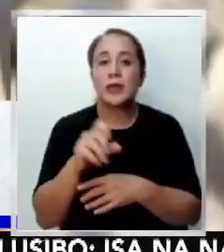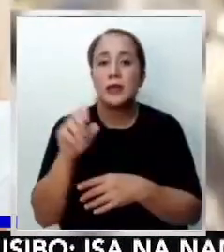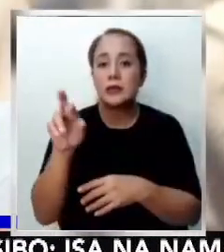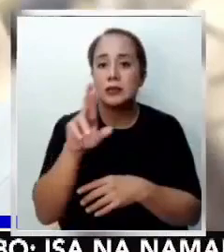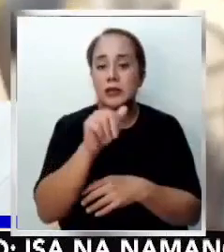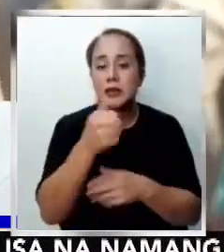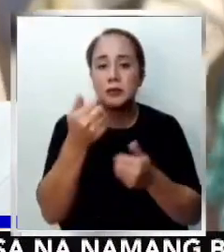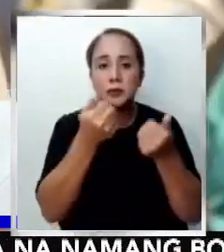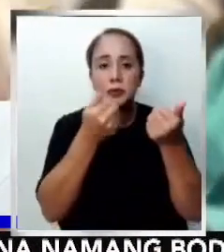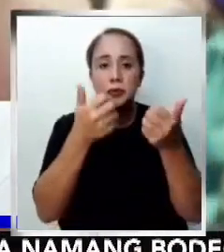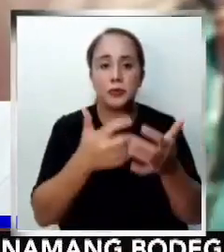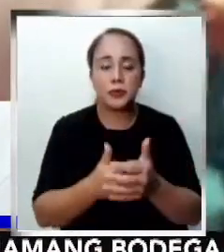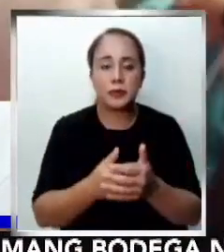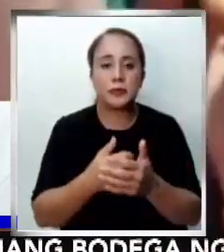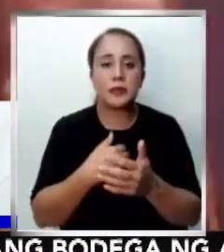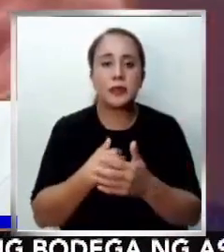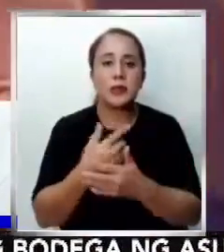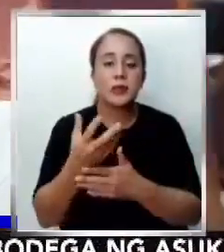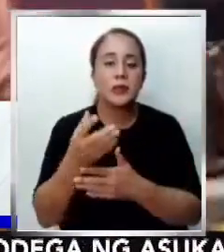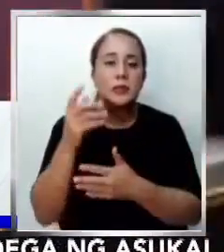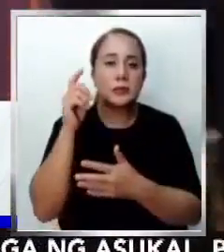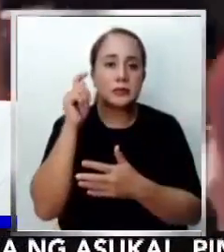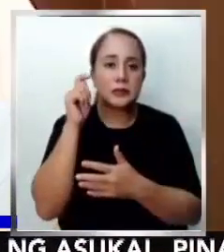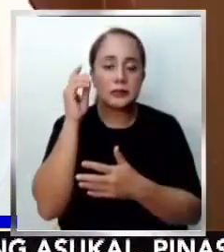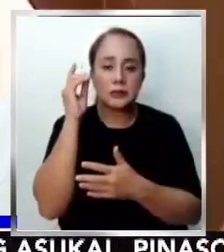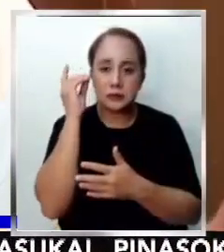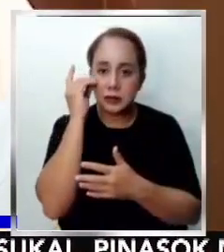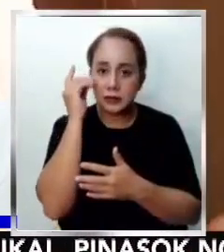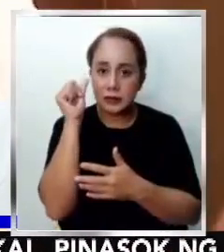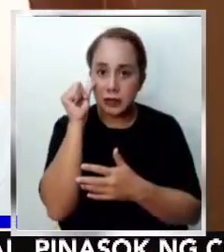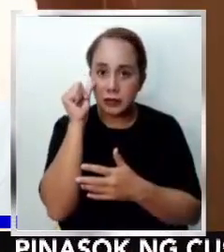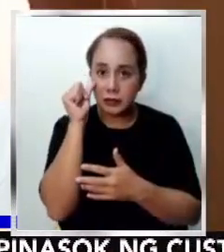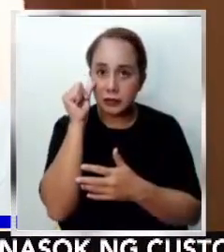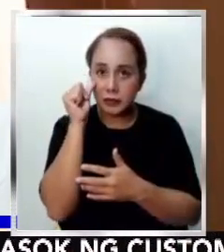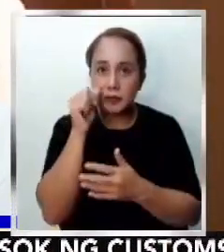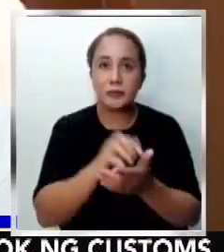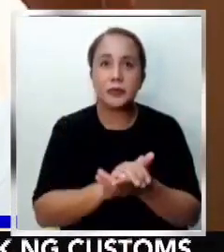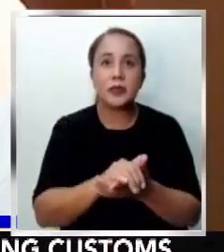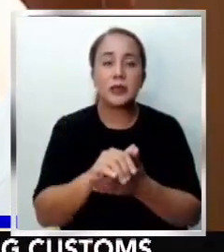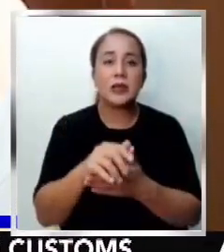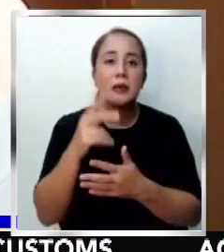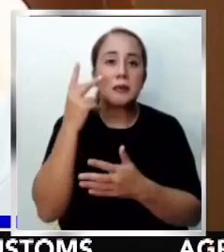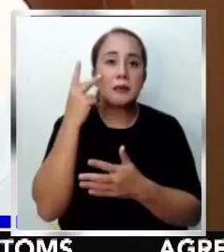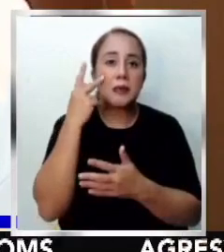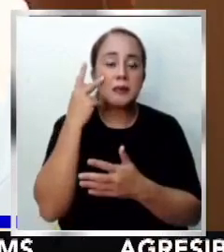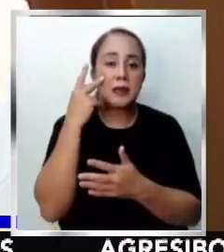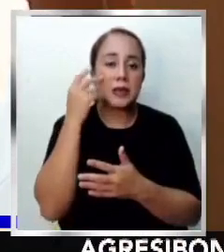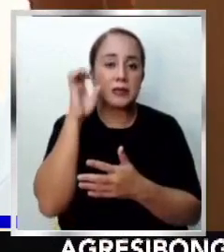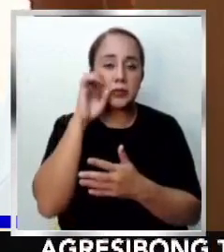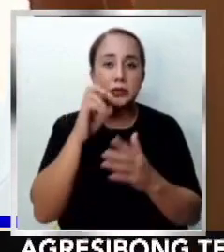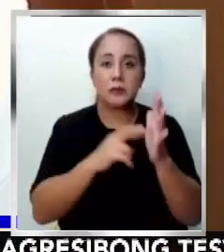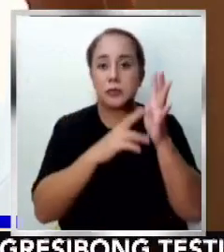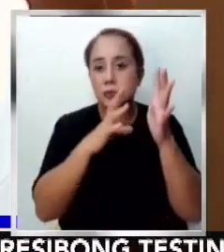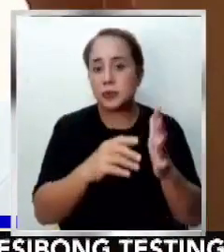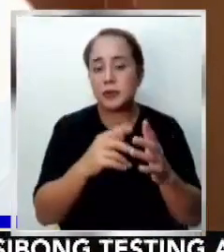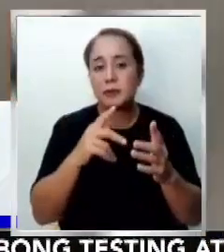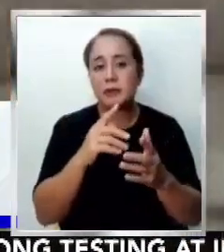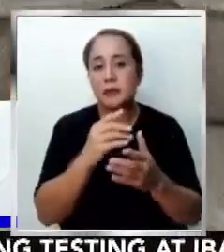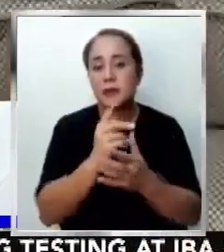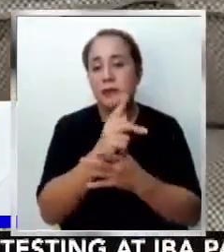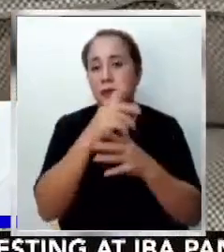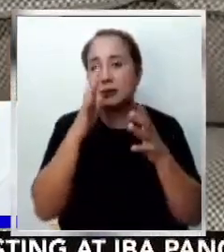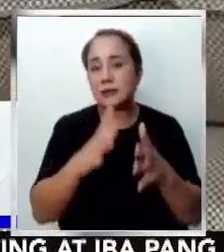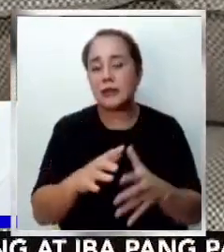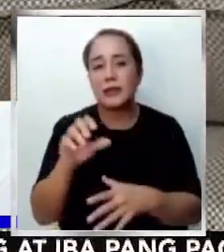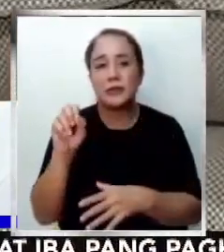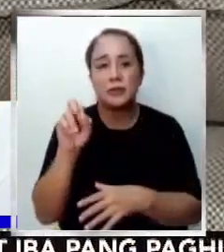Administration Acting Administrator David Alba, Mang Wag, pati si Pablo Luis Ascona na representante ng mga planters sa SRA Board.